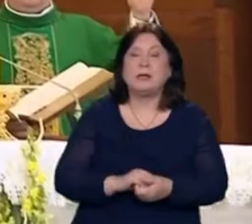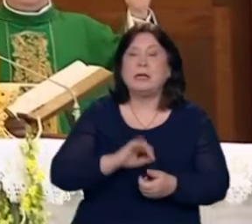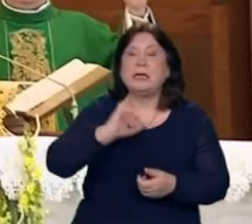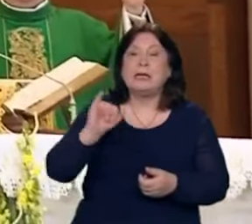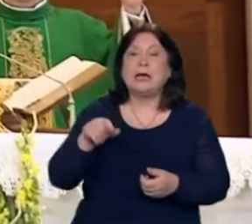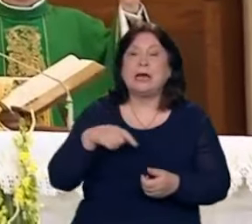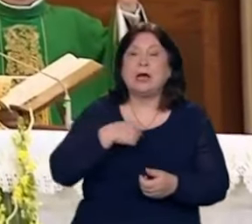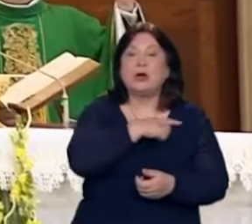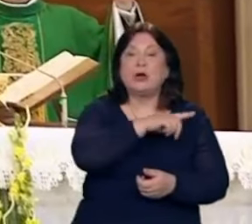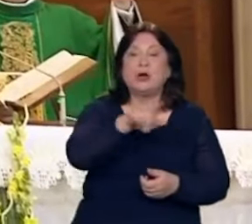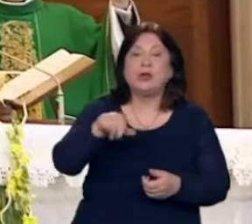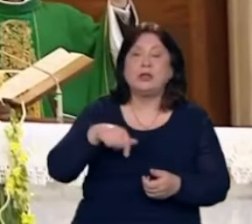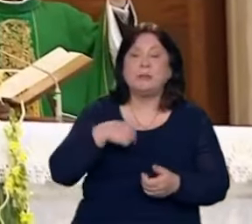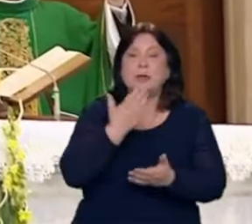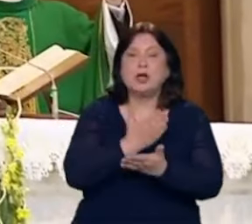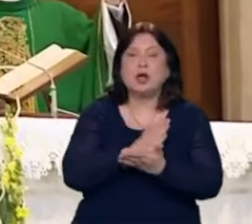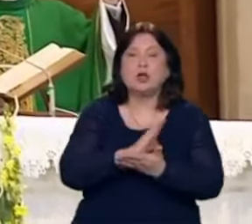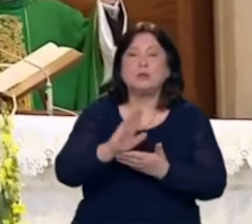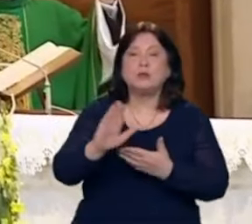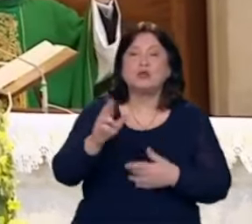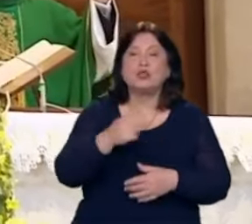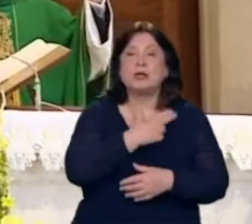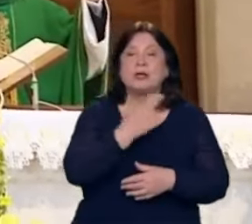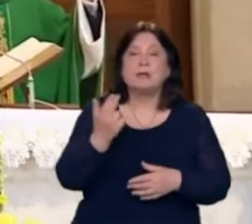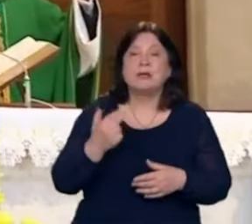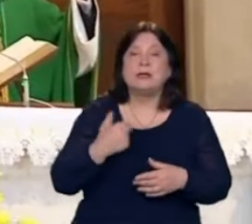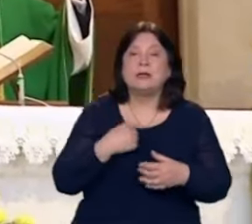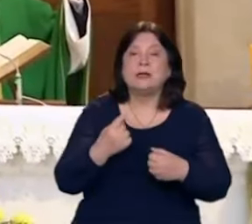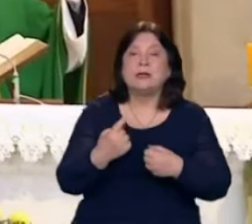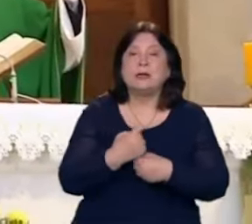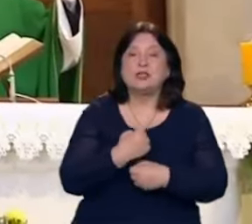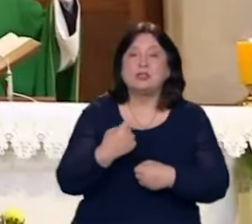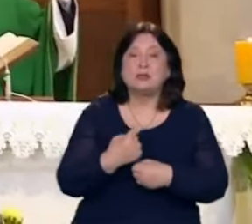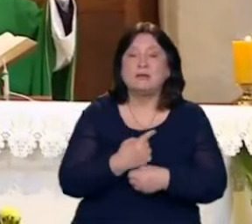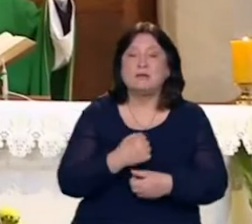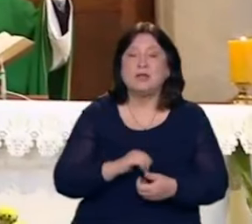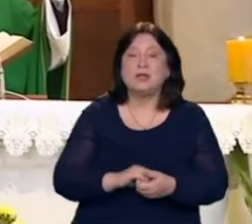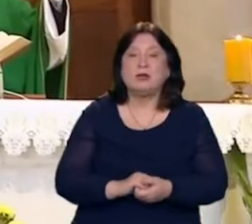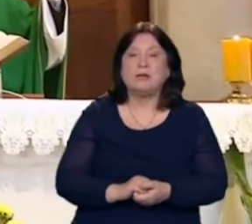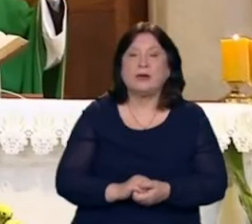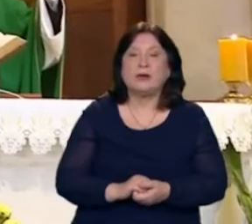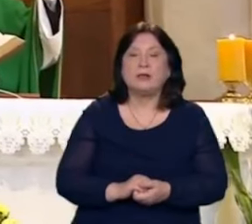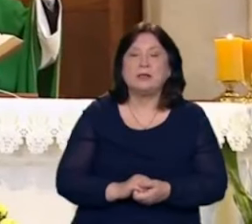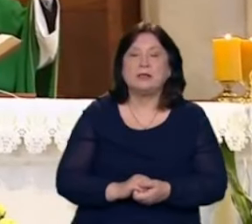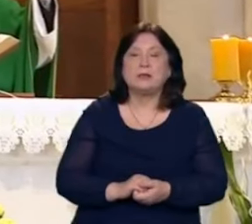winy jako i my odpuszczamy naszym